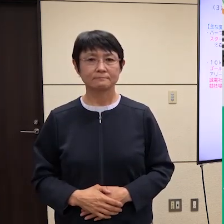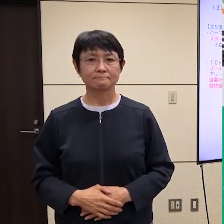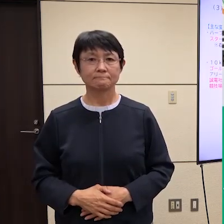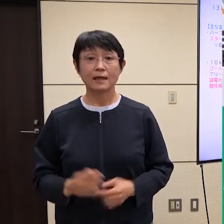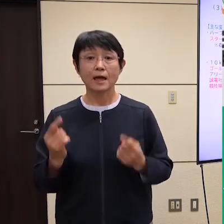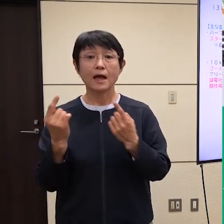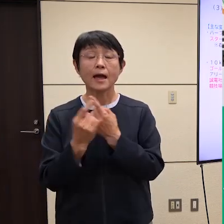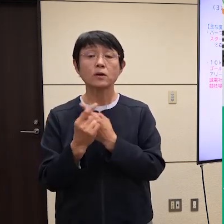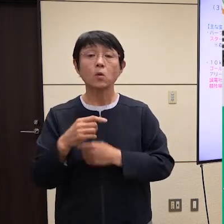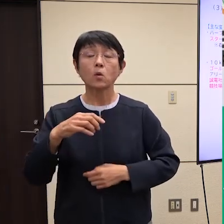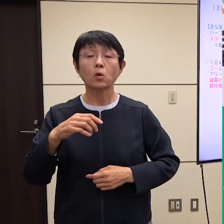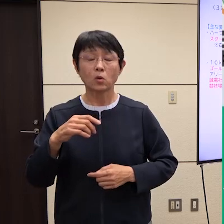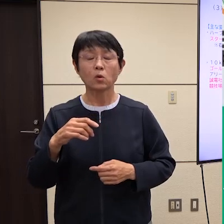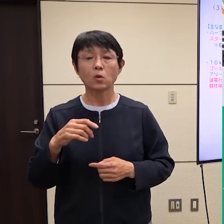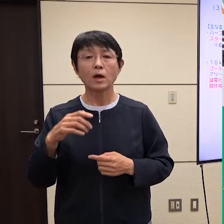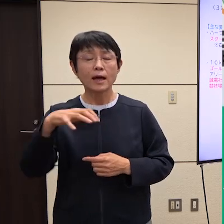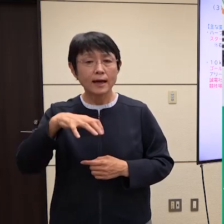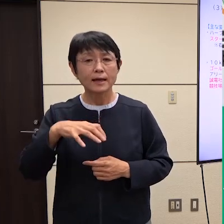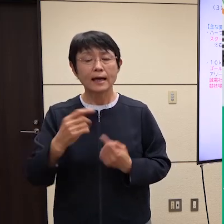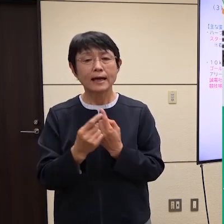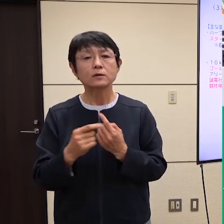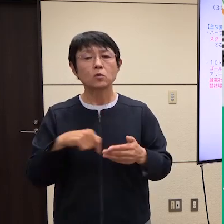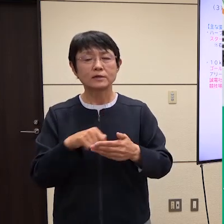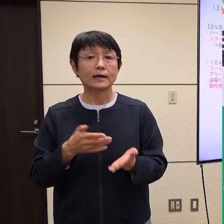主な変更点を申し上げます。